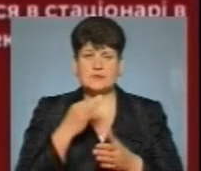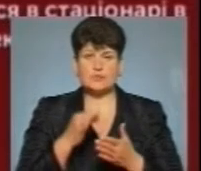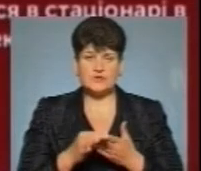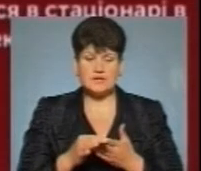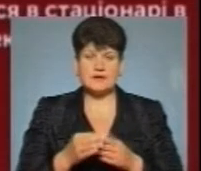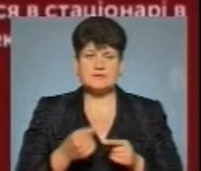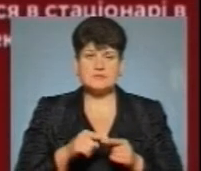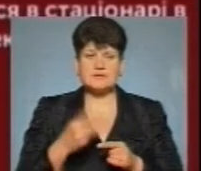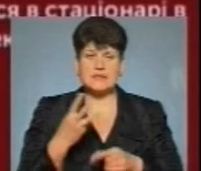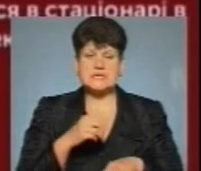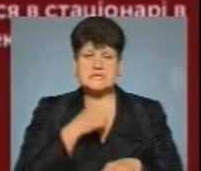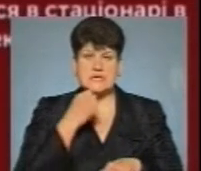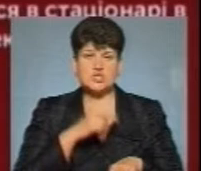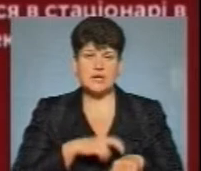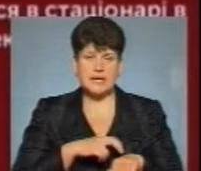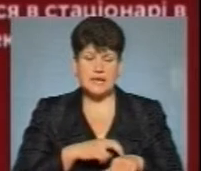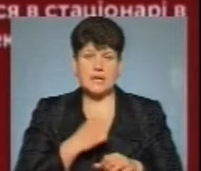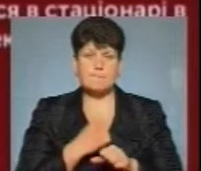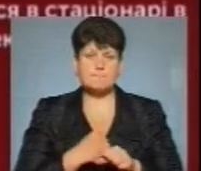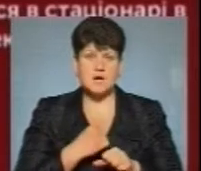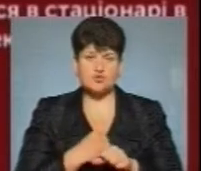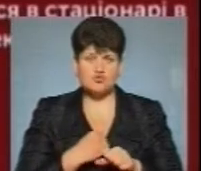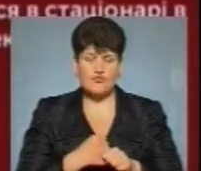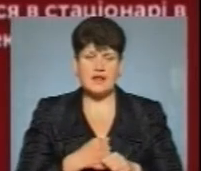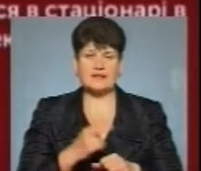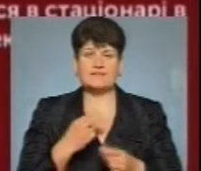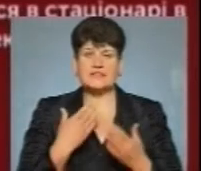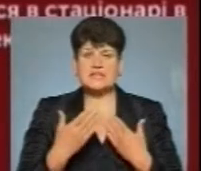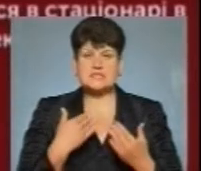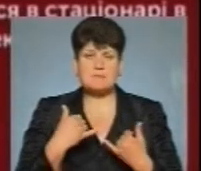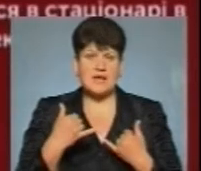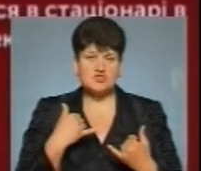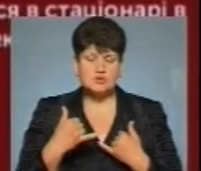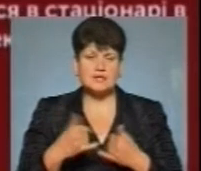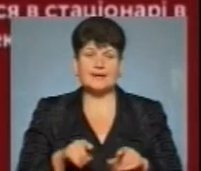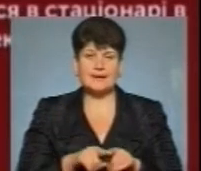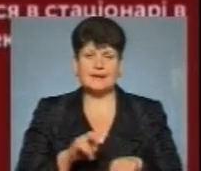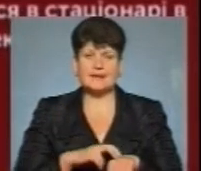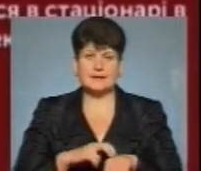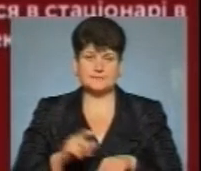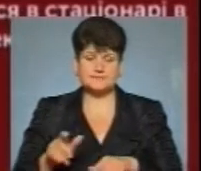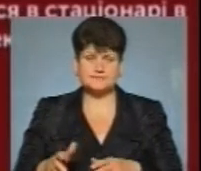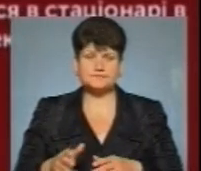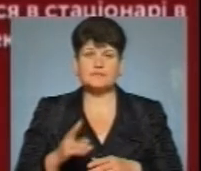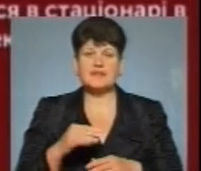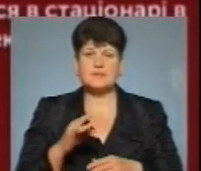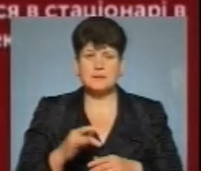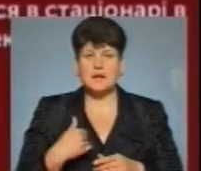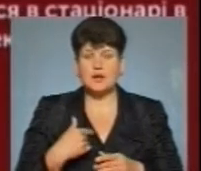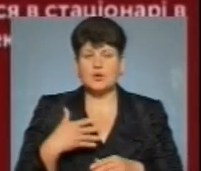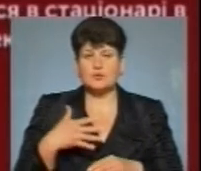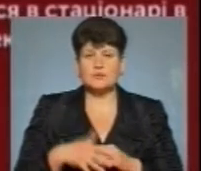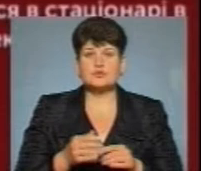три старших лікарі, які працювали диспетчерські, і самі диспетчера. Але ми розцінюємо це як побутовий,